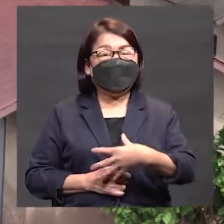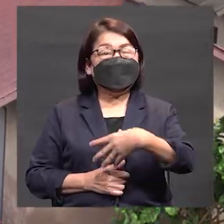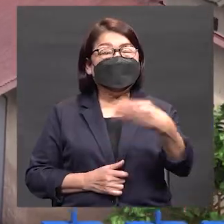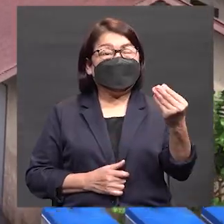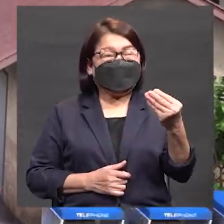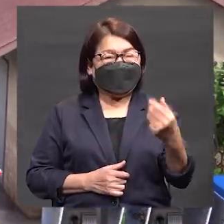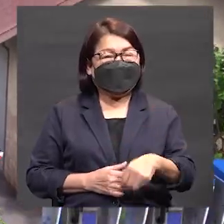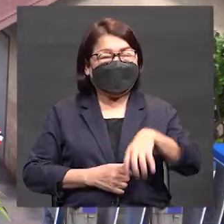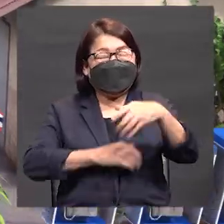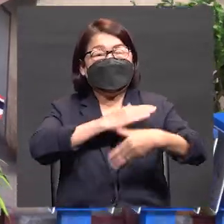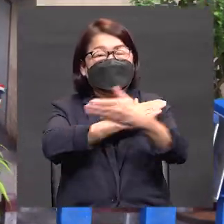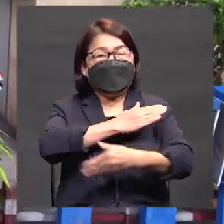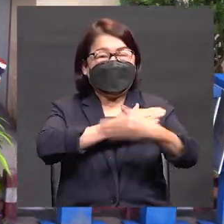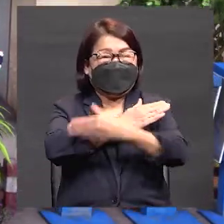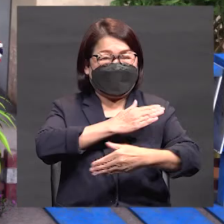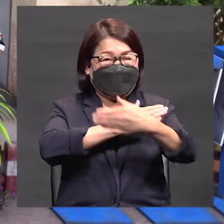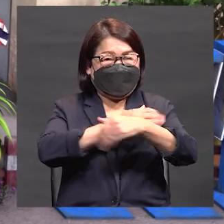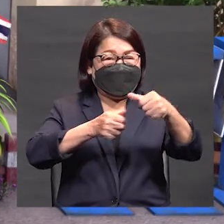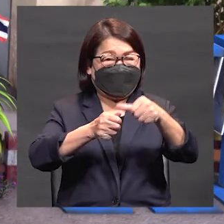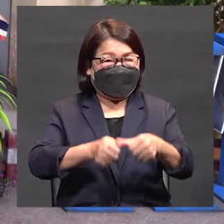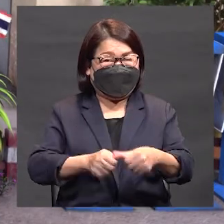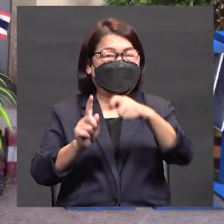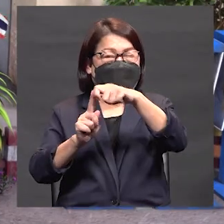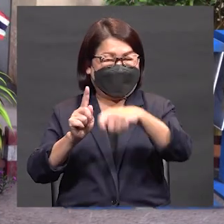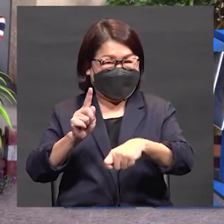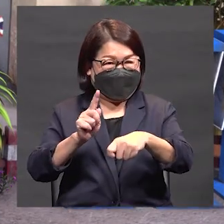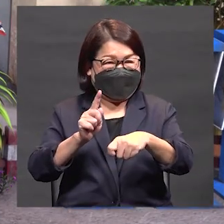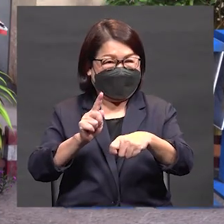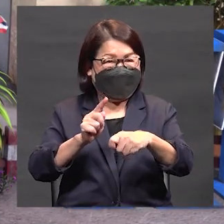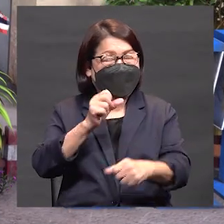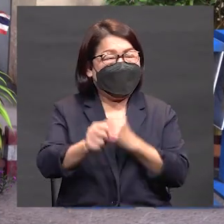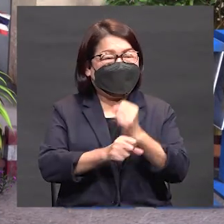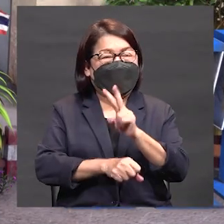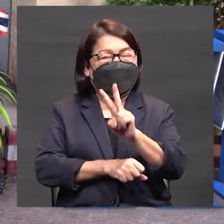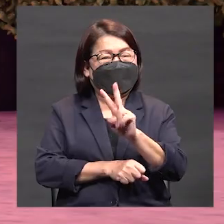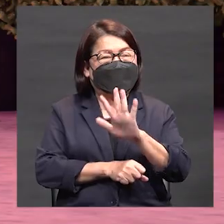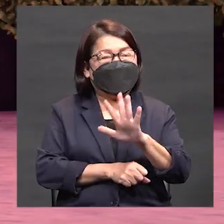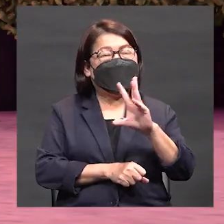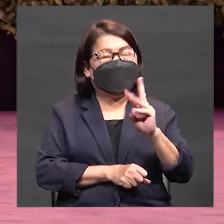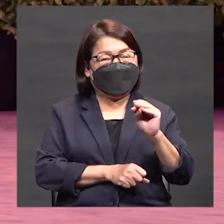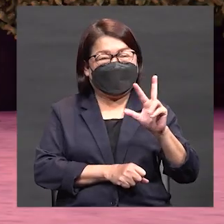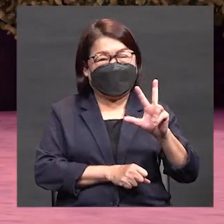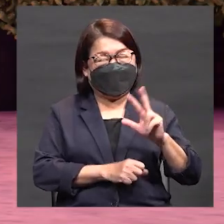สถานีรถไฟคลองไผ่จังหวัดนครราชสีมาพุทธศักราช2563